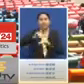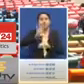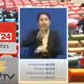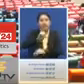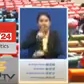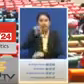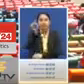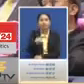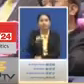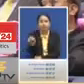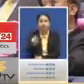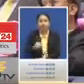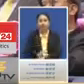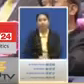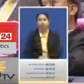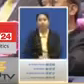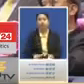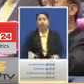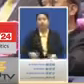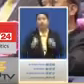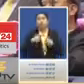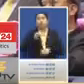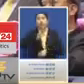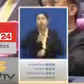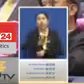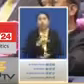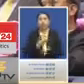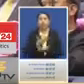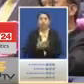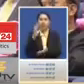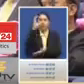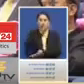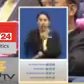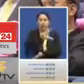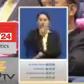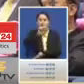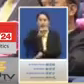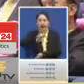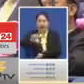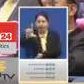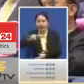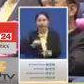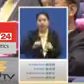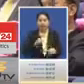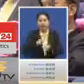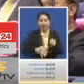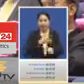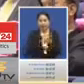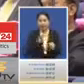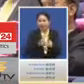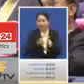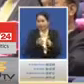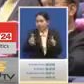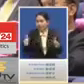151% ผมเคยพูดแล้วชั่วชีวิตเขาเนี่ยหาเงินได้ 300,000 ล้านแต่5ปีของท่านเนี่ยเขาเพิ่มอีก 600,000